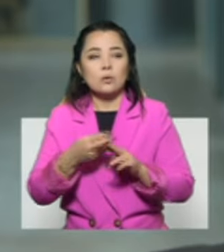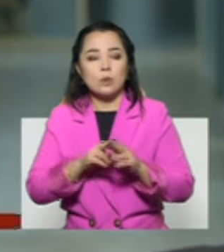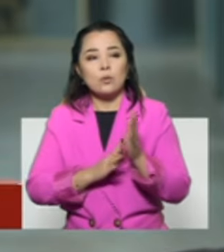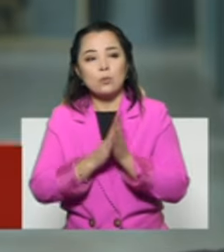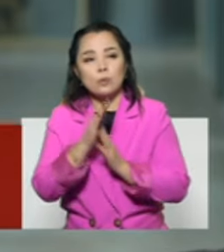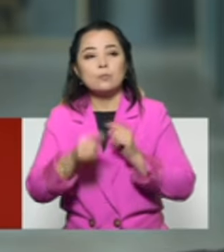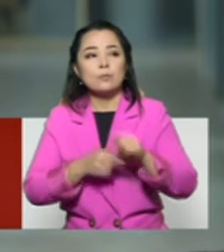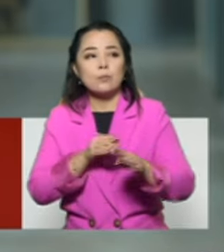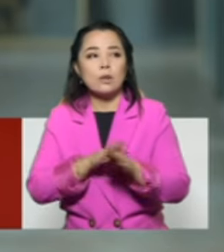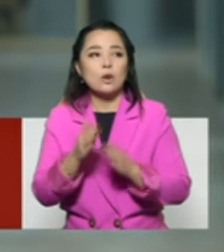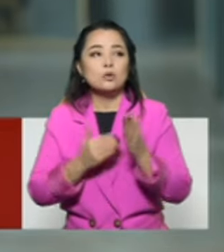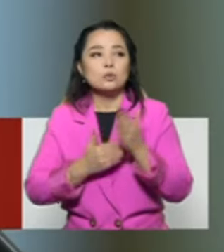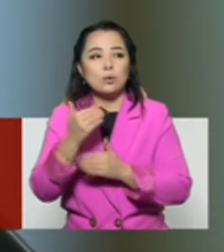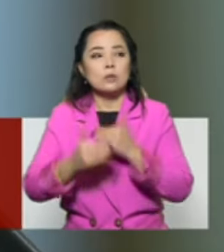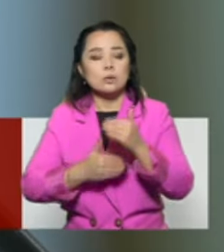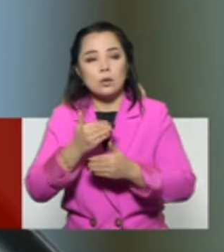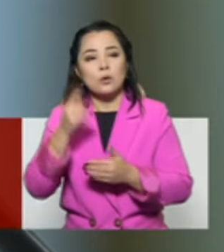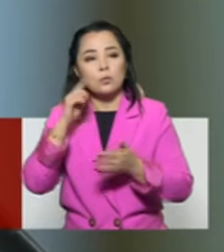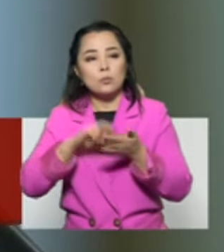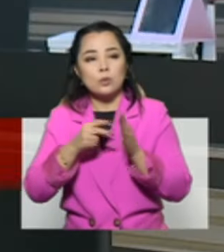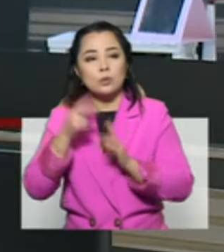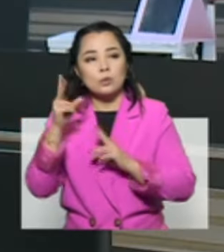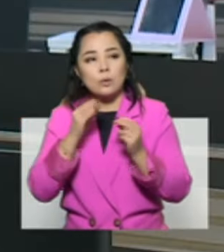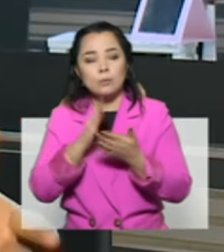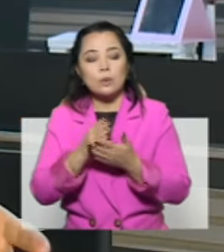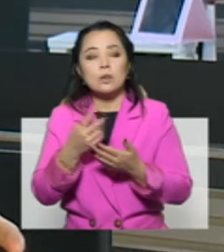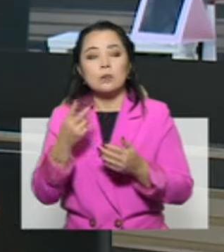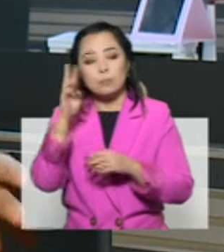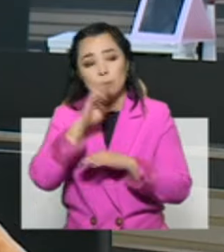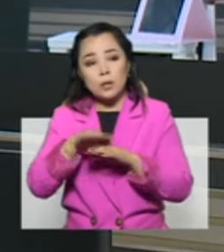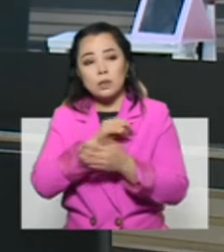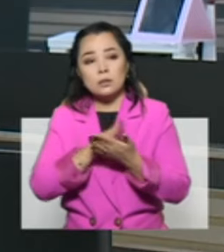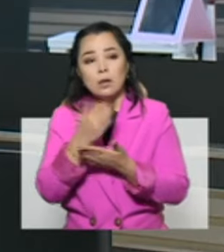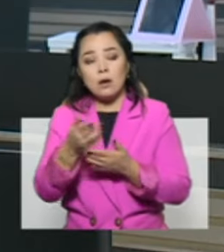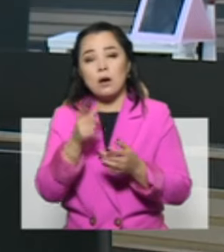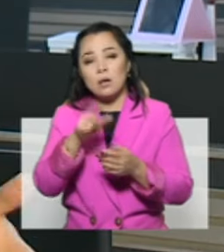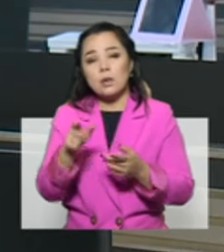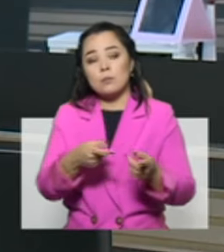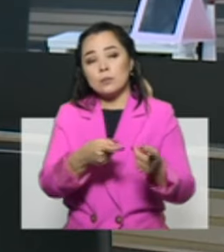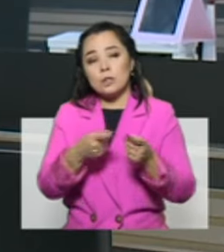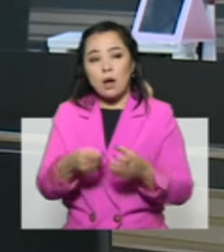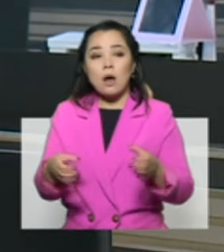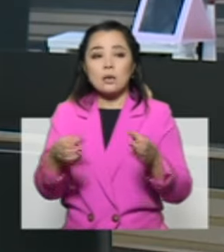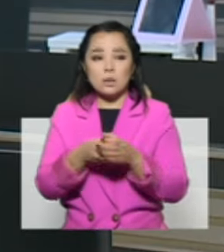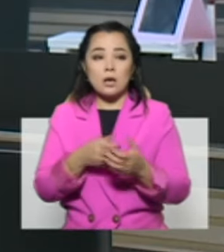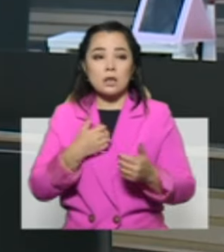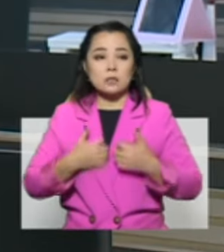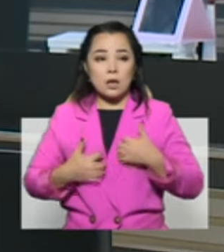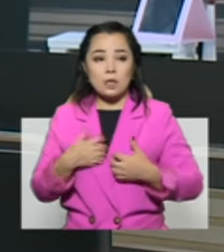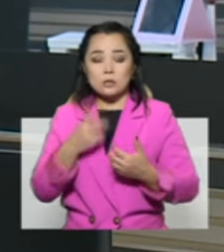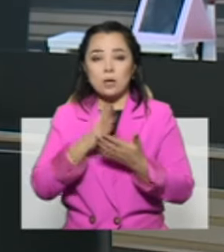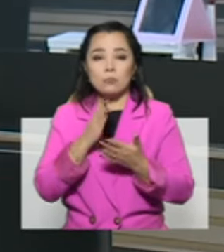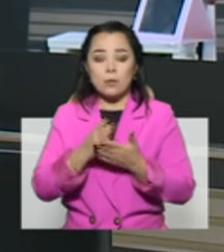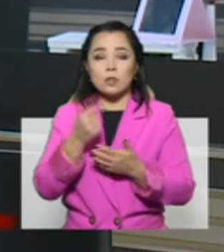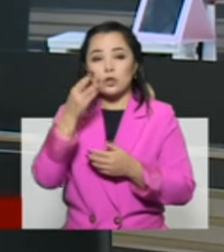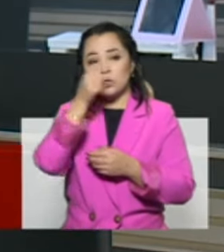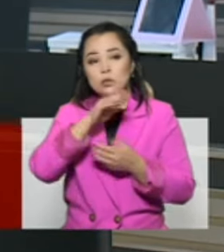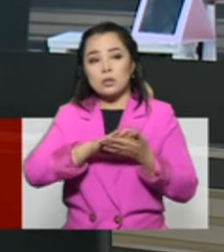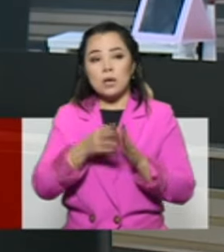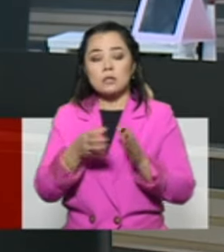бір жоғарылайтын шығармын деген үміттемін. Мемлекеттік қызметке адам тарту үшін агенттікте жан таласып жүр әйтеуір. Бірнеше жылдан